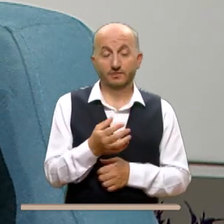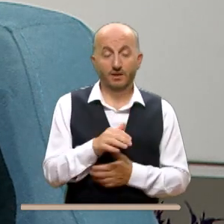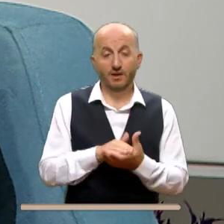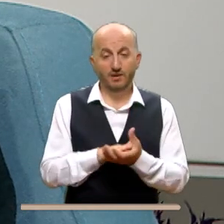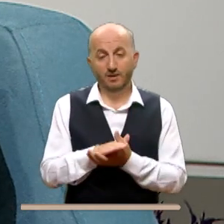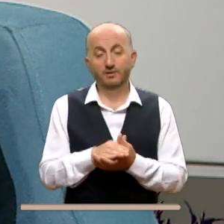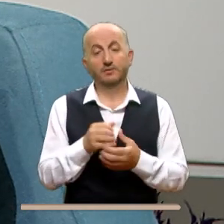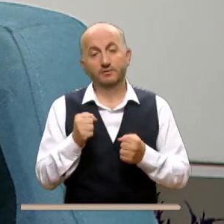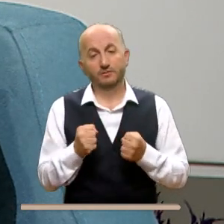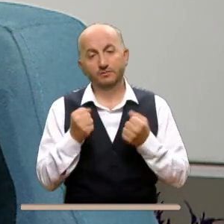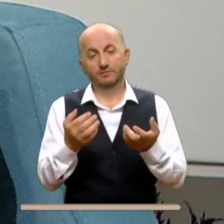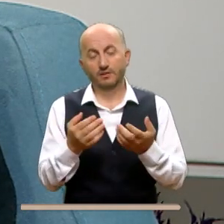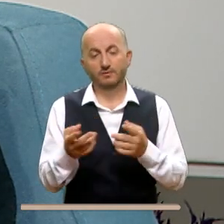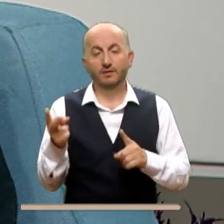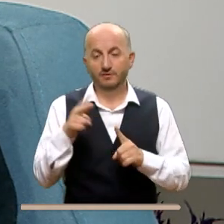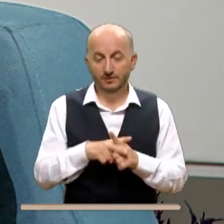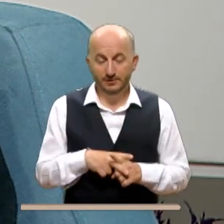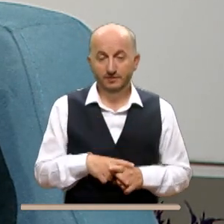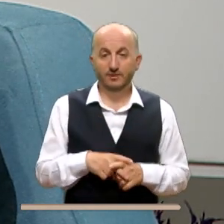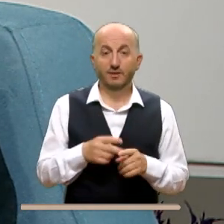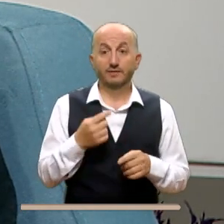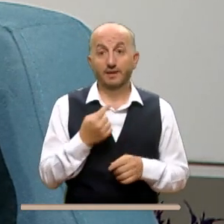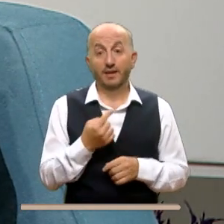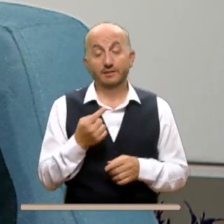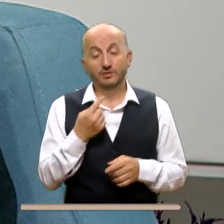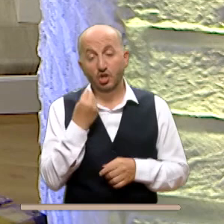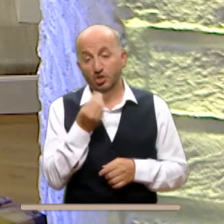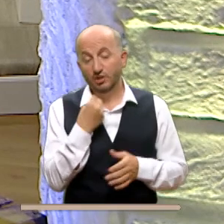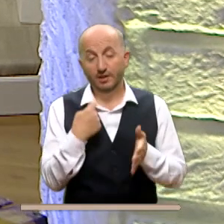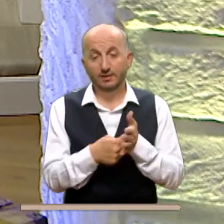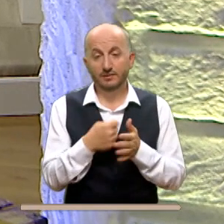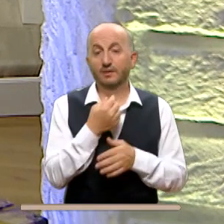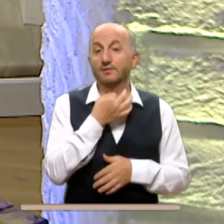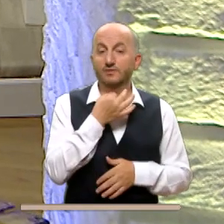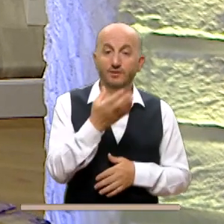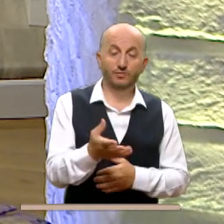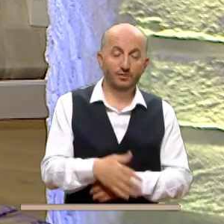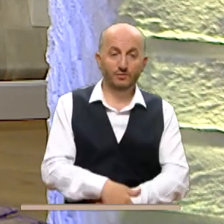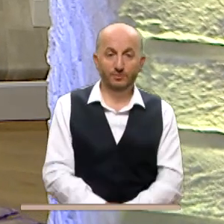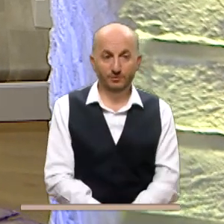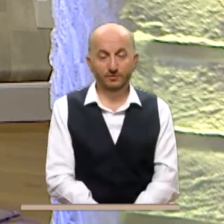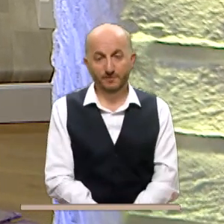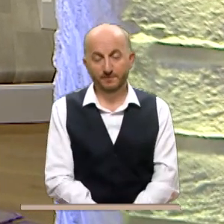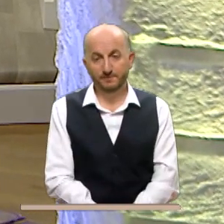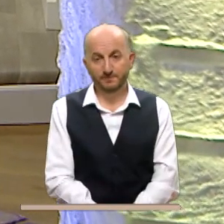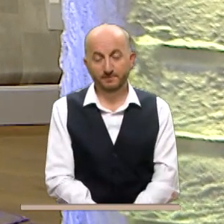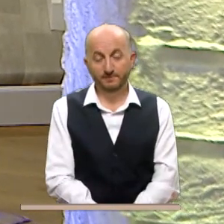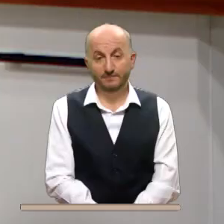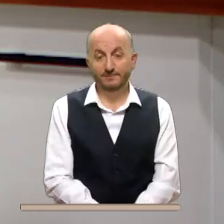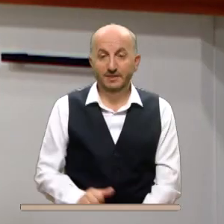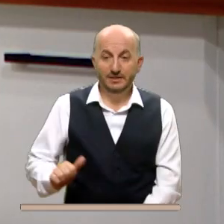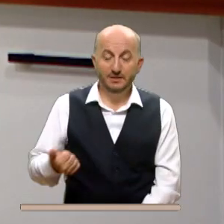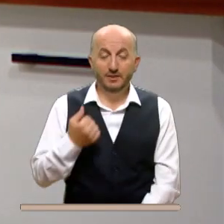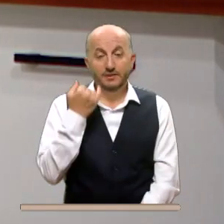ayaklarınıza sağlık. Bize iştirak ettiniz. Ben teşekkür ederim. Ayrı ayrı gençler adına da çok teşekkür ediyoruz bu kıymetli bilgiler için. Ben teşekkür ederim. Sağ olun. Kıymetli